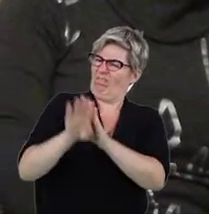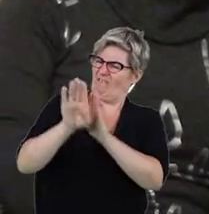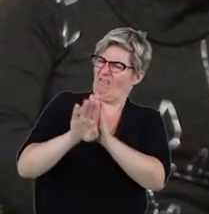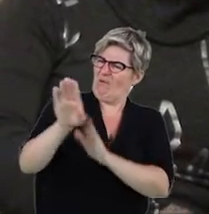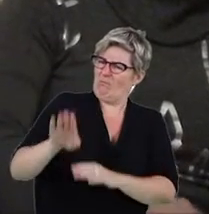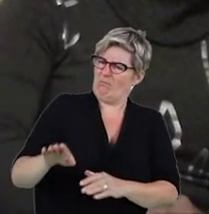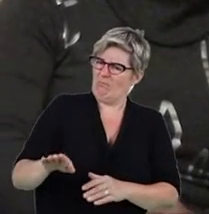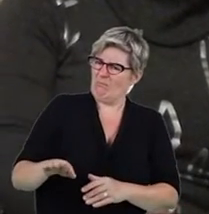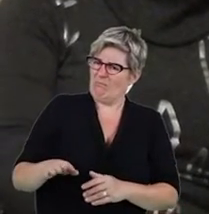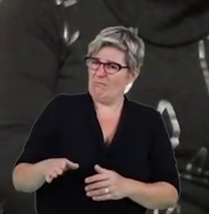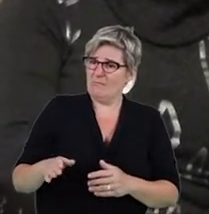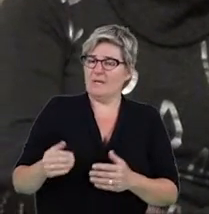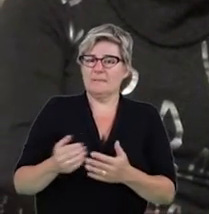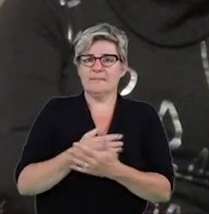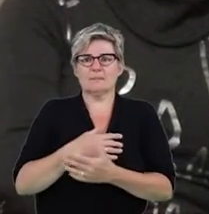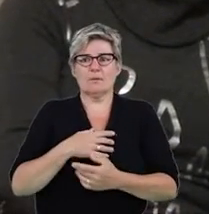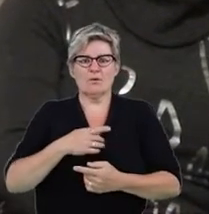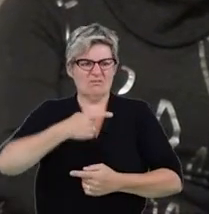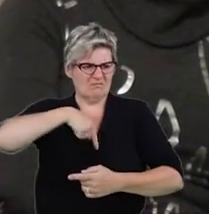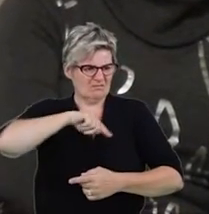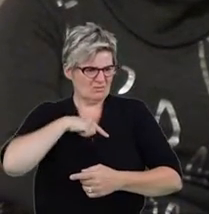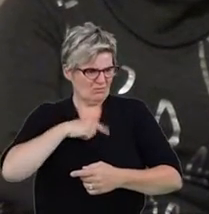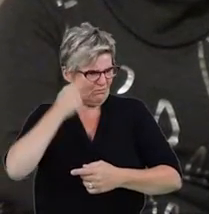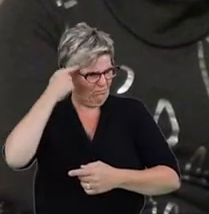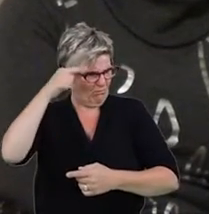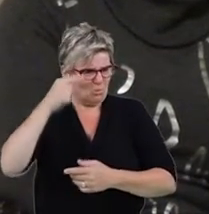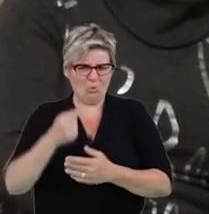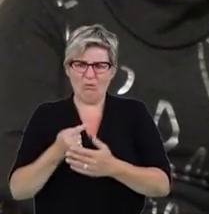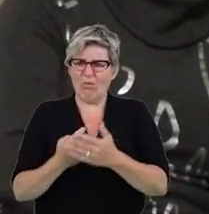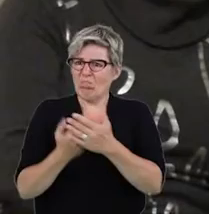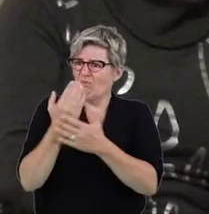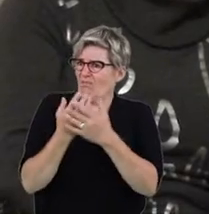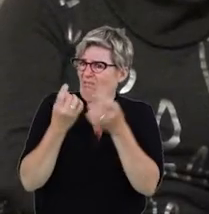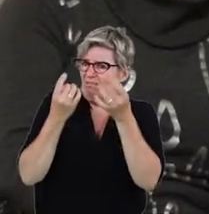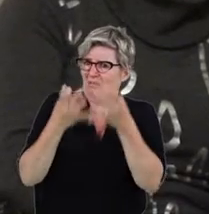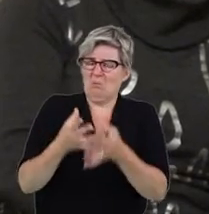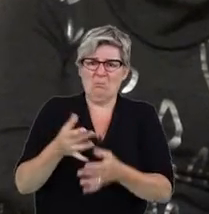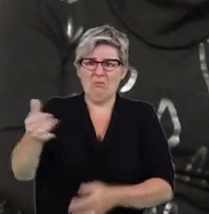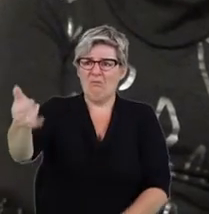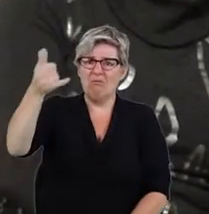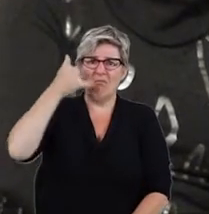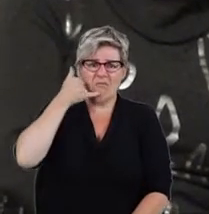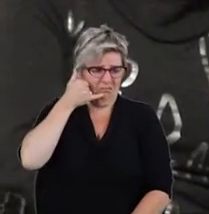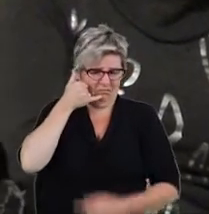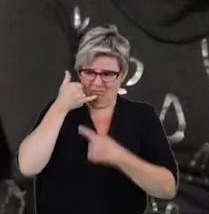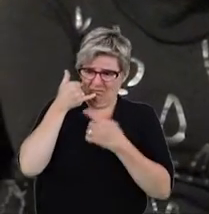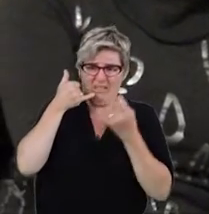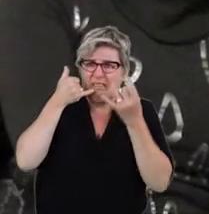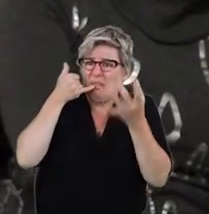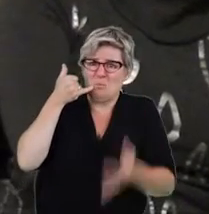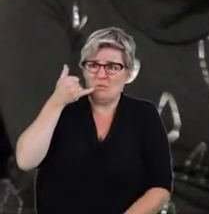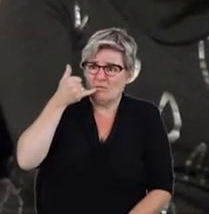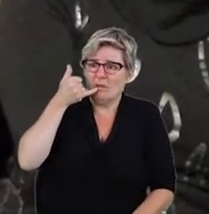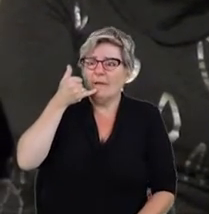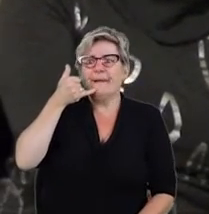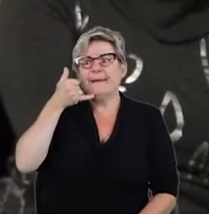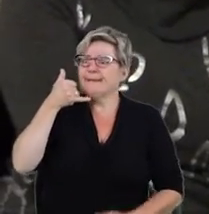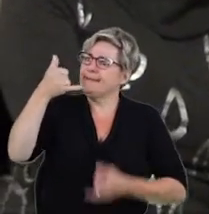Parce que là, on fallait téléphoner nous autres mêmes pour avoir des nouvelles, parce qu'elle elle s'ennuyait